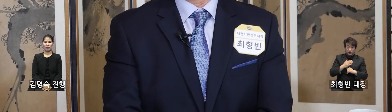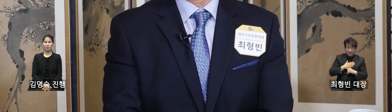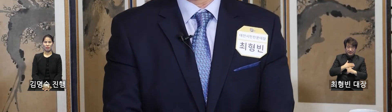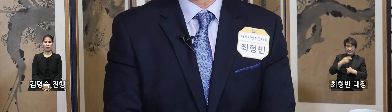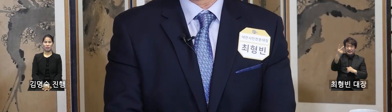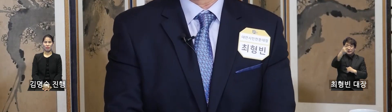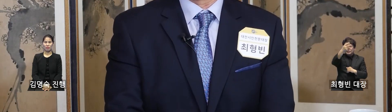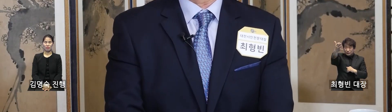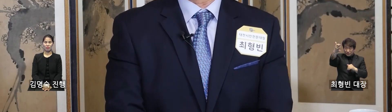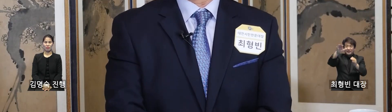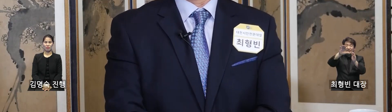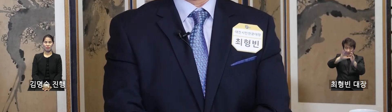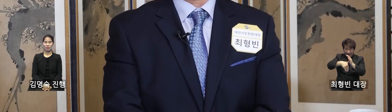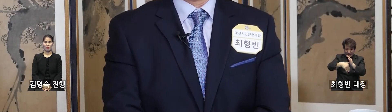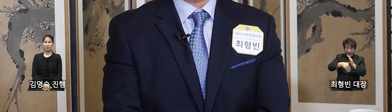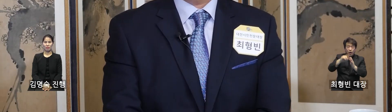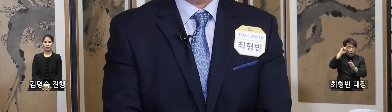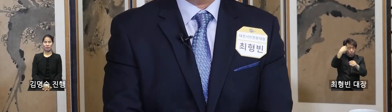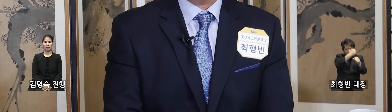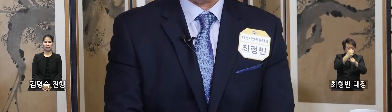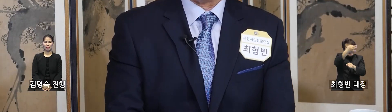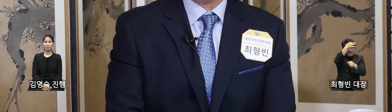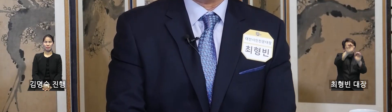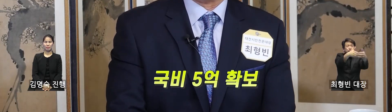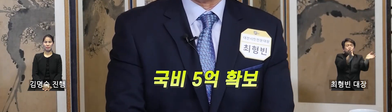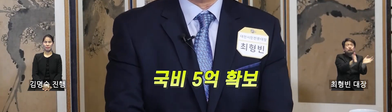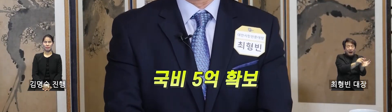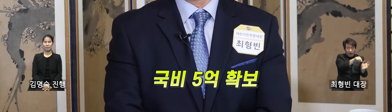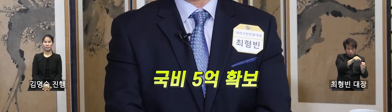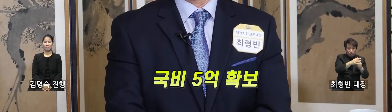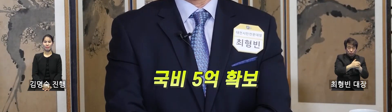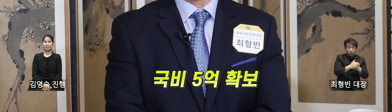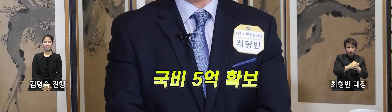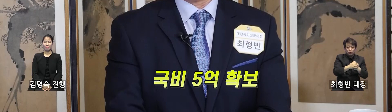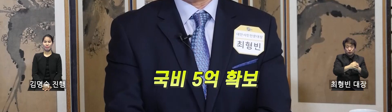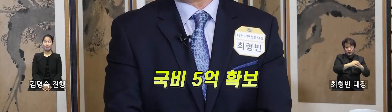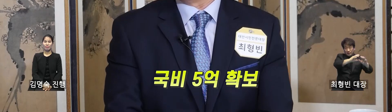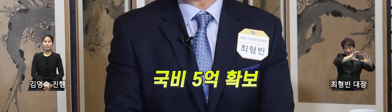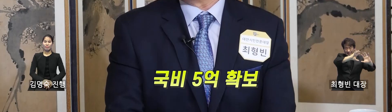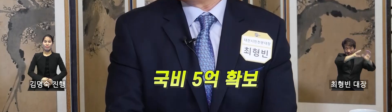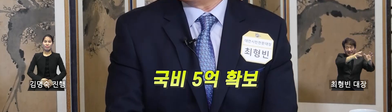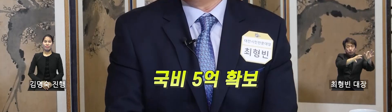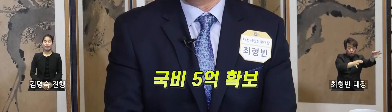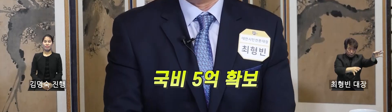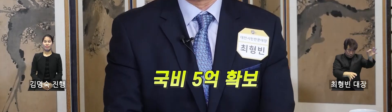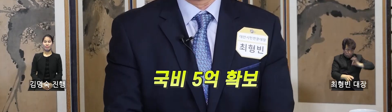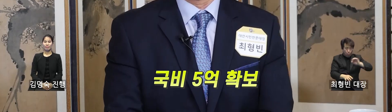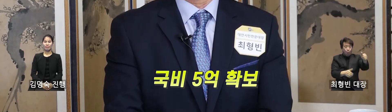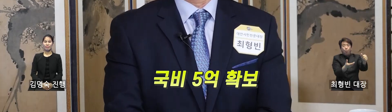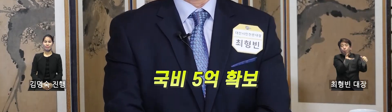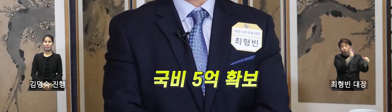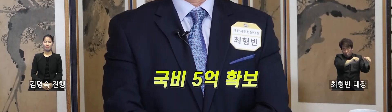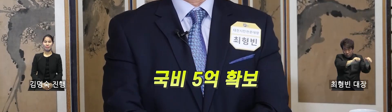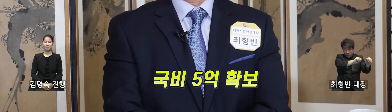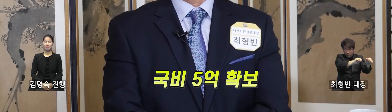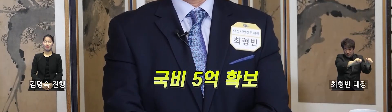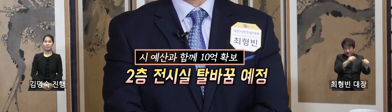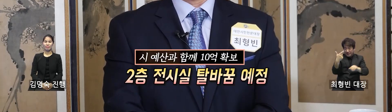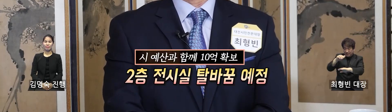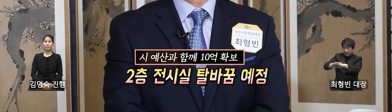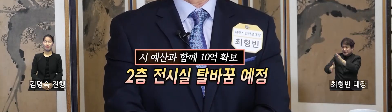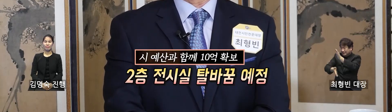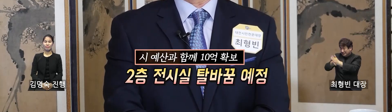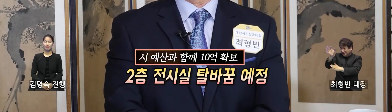2019년 에 에러 과학기술 보았고 어 각기 붙어서 국비 옥을 확보를 했습니다 앞으로 해가지고 대전